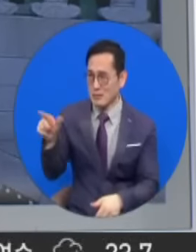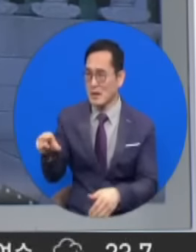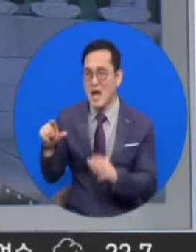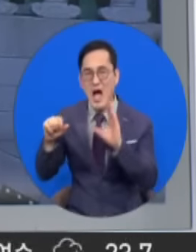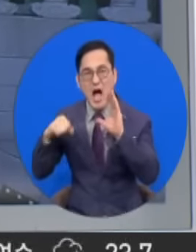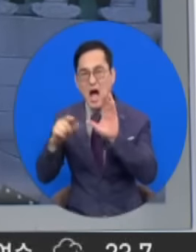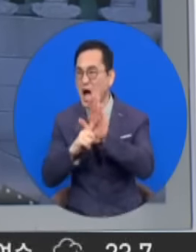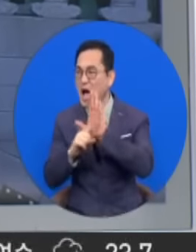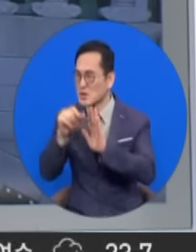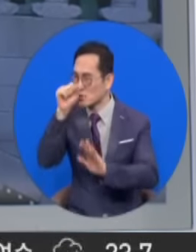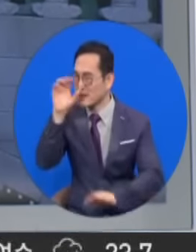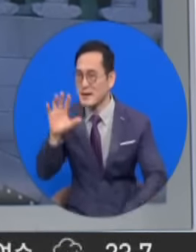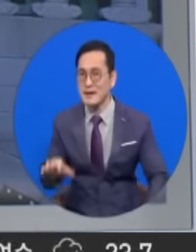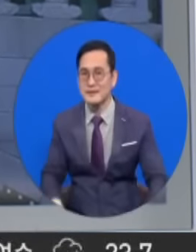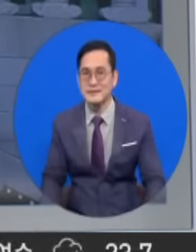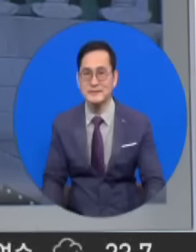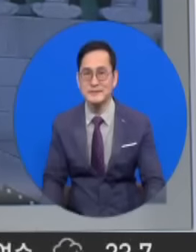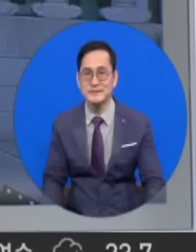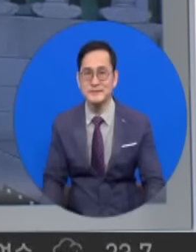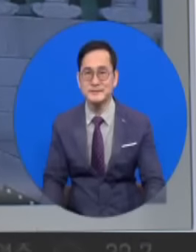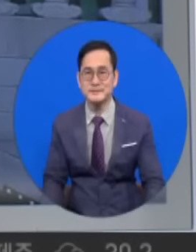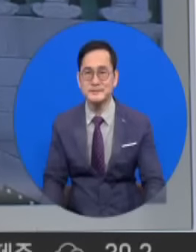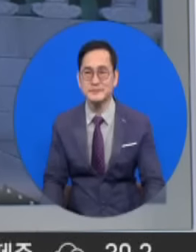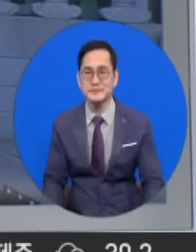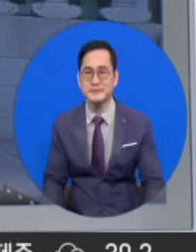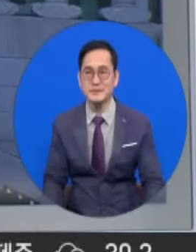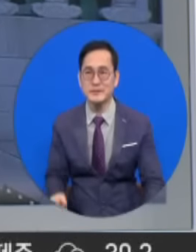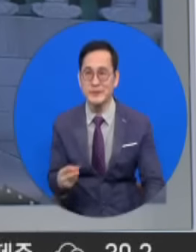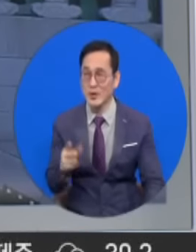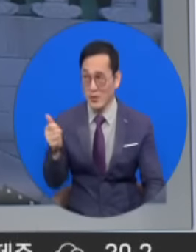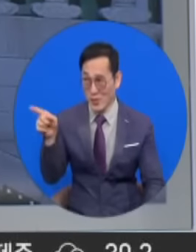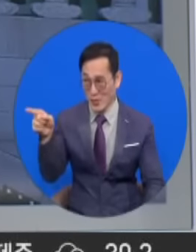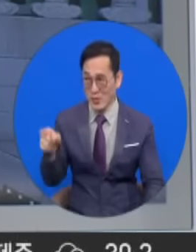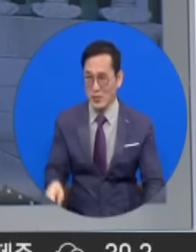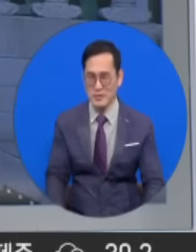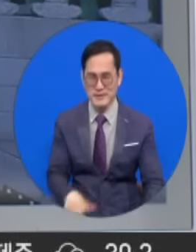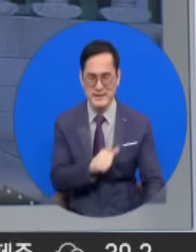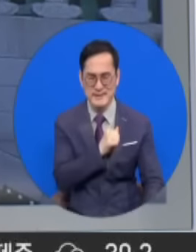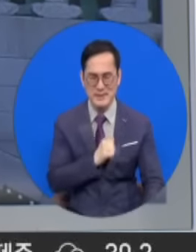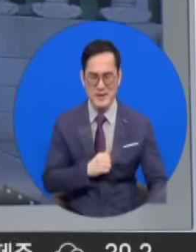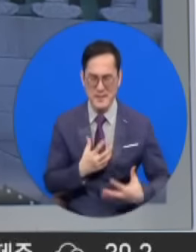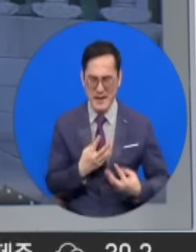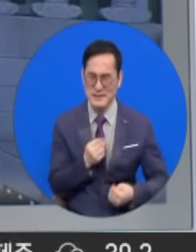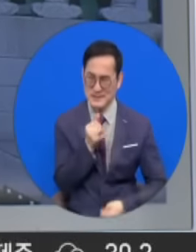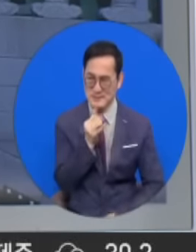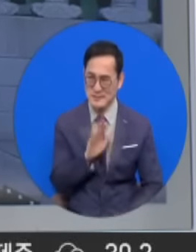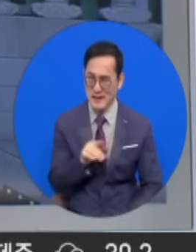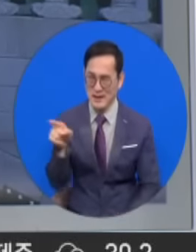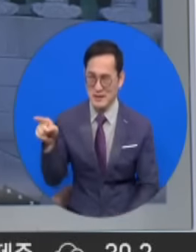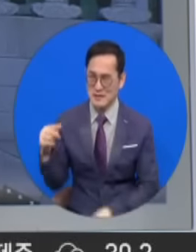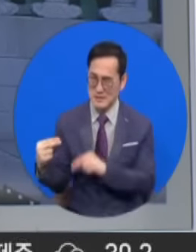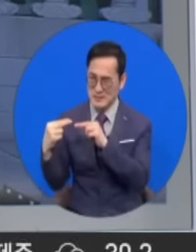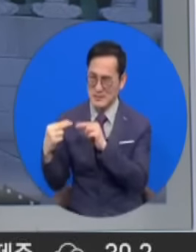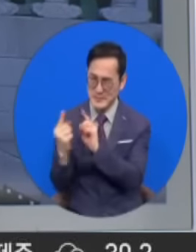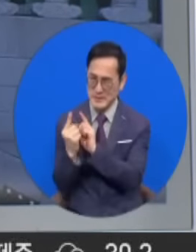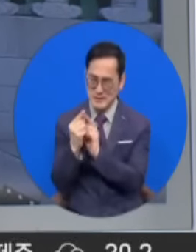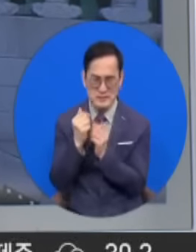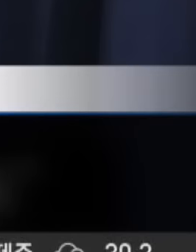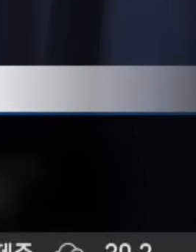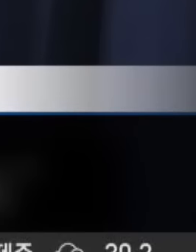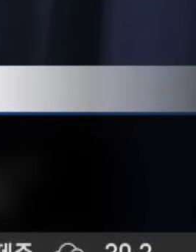쓴소리를 했고요. 한동훈 후보에게 참은 거 많다. 기억이 안 좋다. 일일이 따지지 않겠다라고도 얘기했습니다. 들어보시죠.